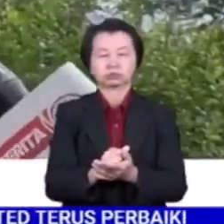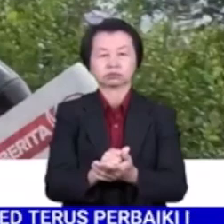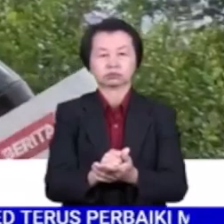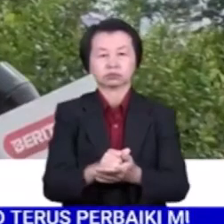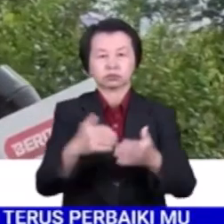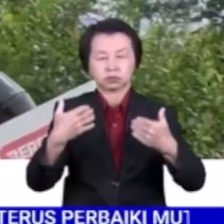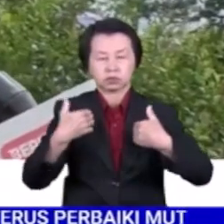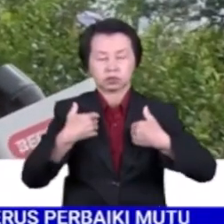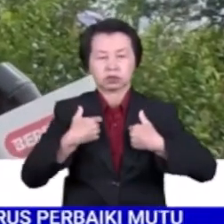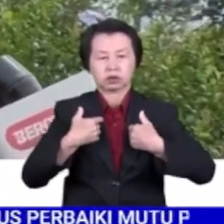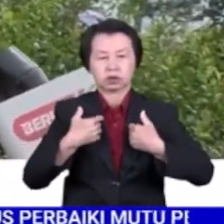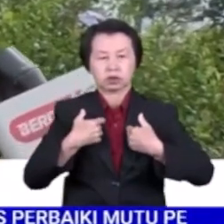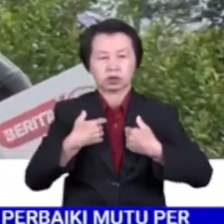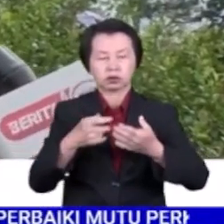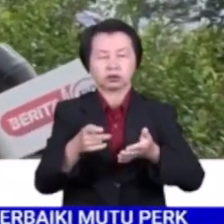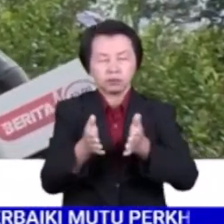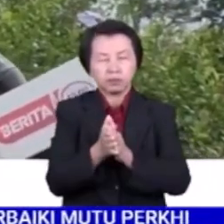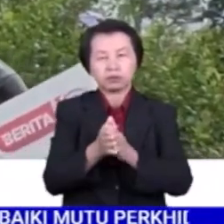ada juga